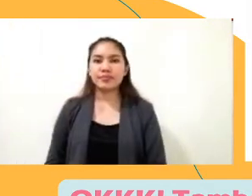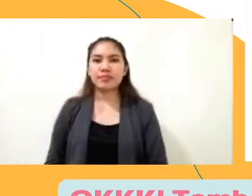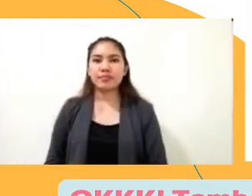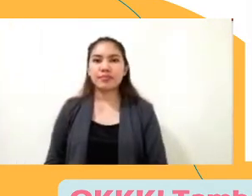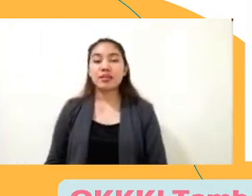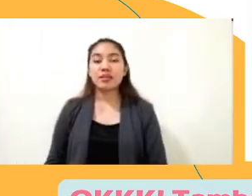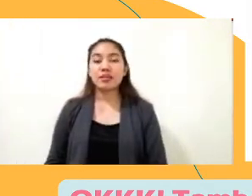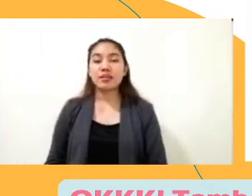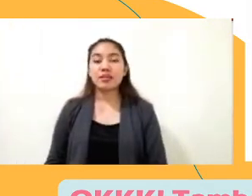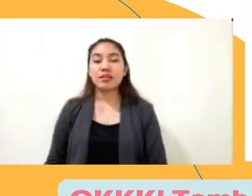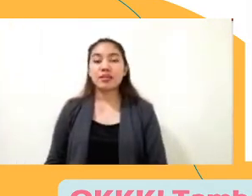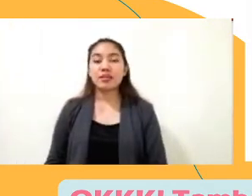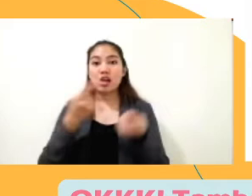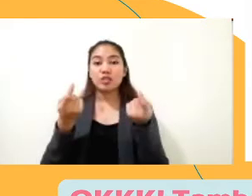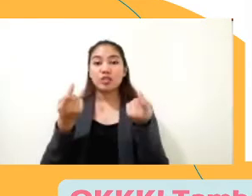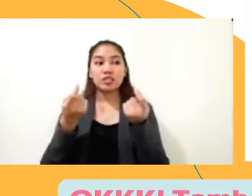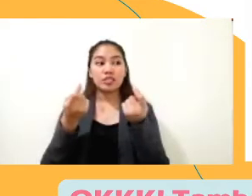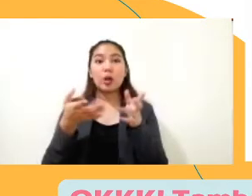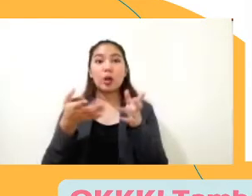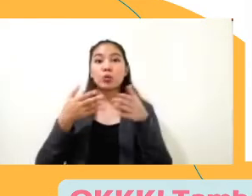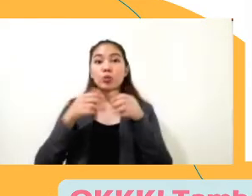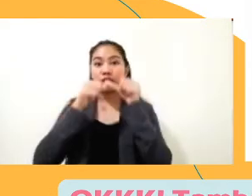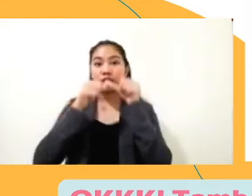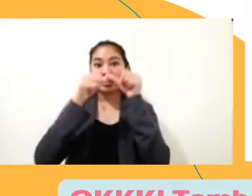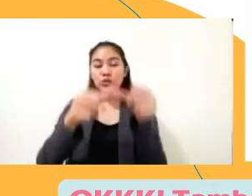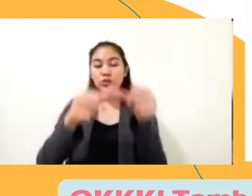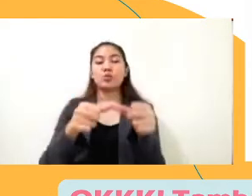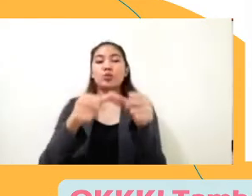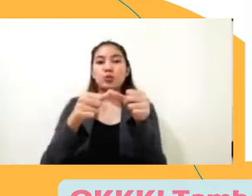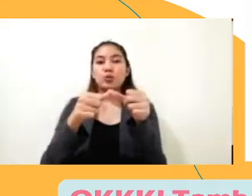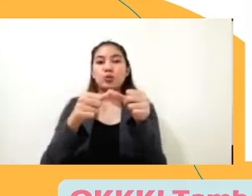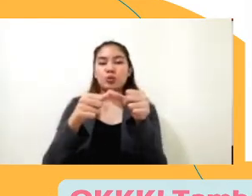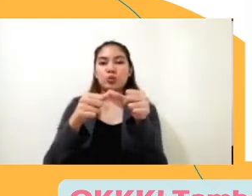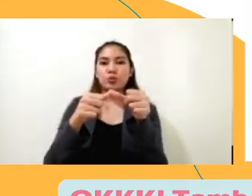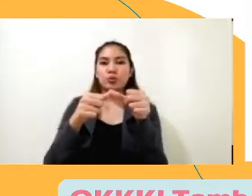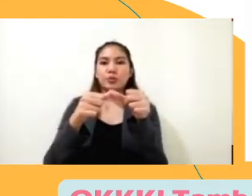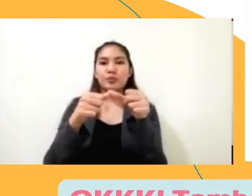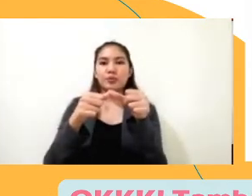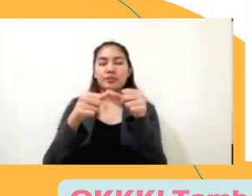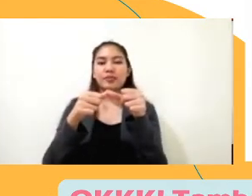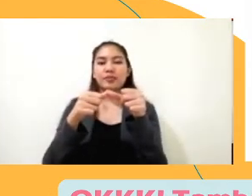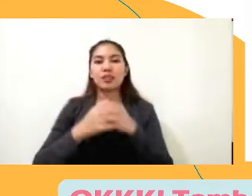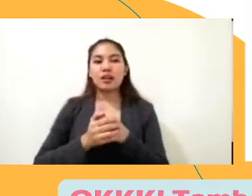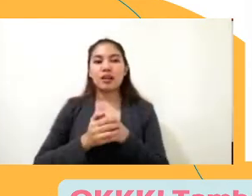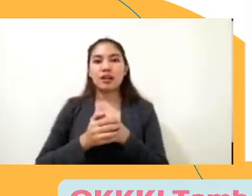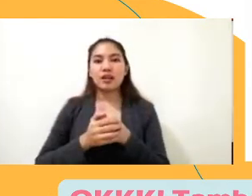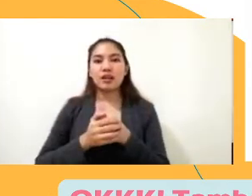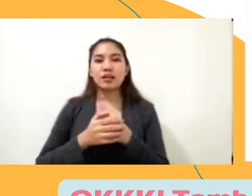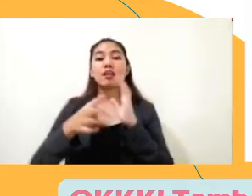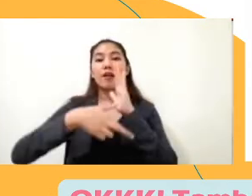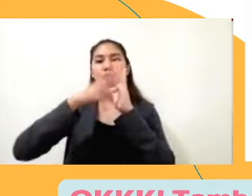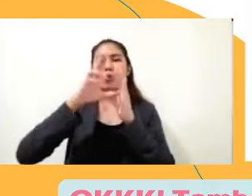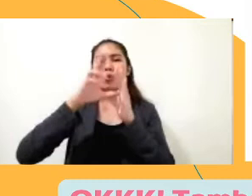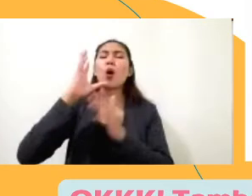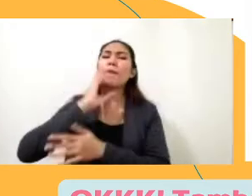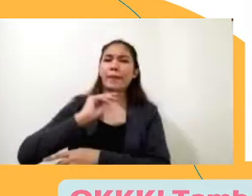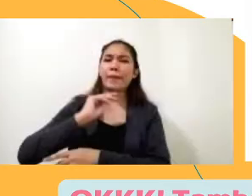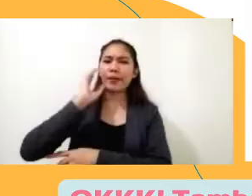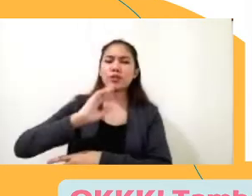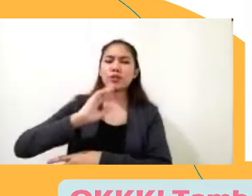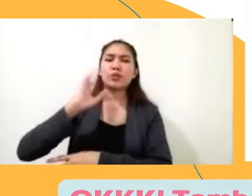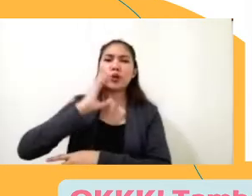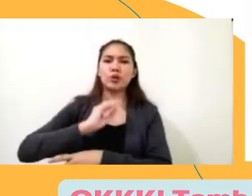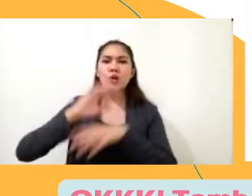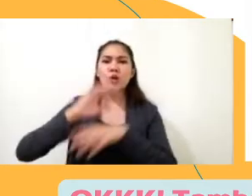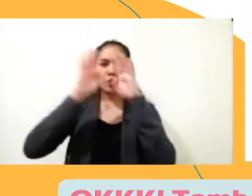dahil patuloy ang refleksyon natin sa ating mga karanasan, no, pag-alam doon sa ating mga strengths, pagbubukas ng ating isip